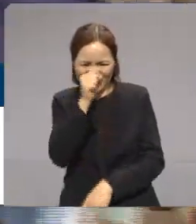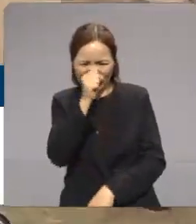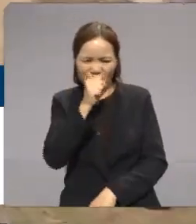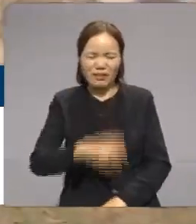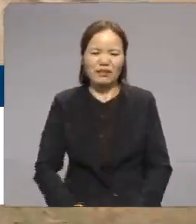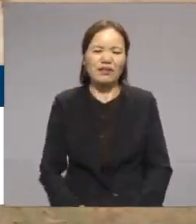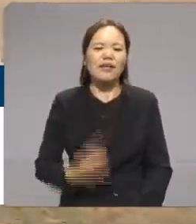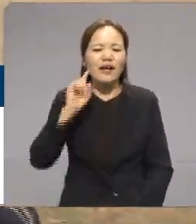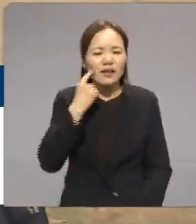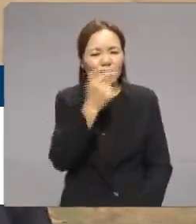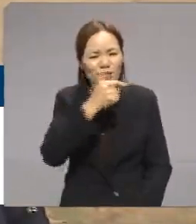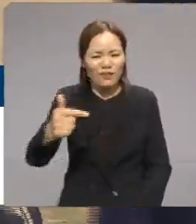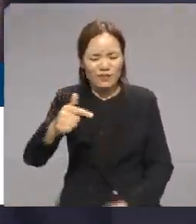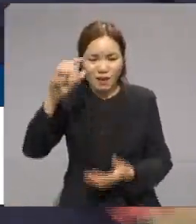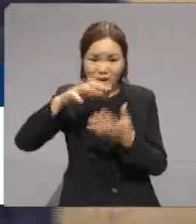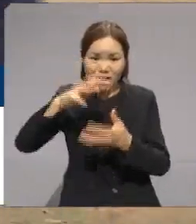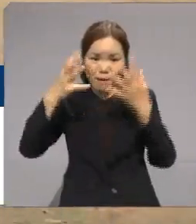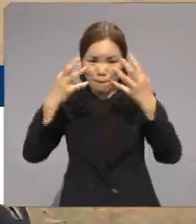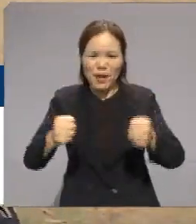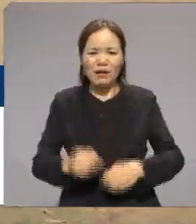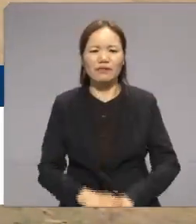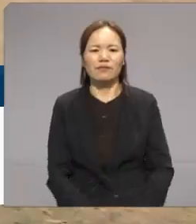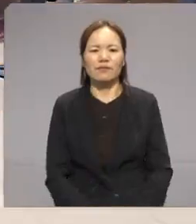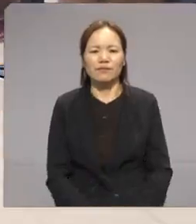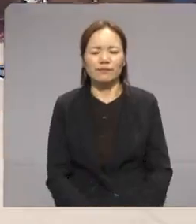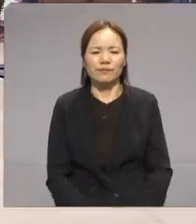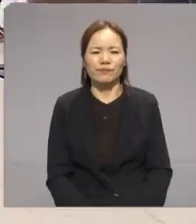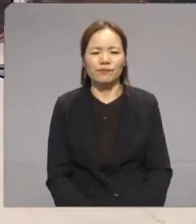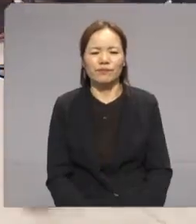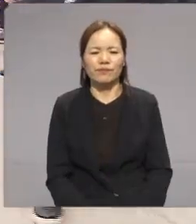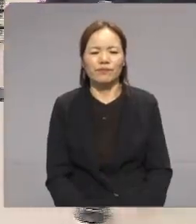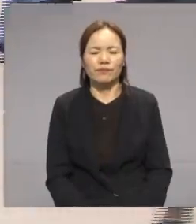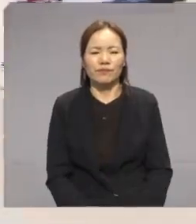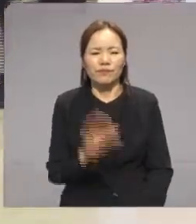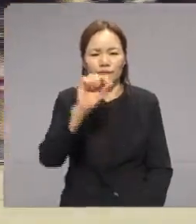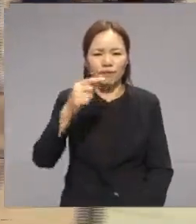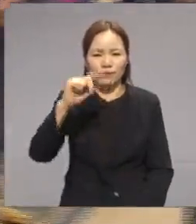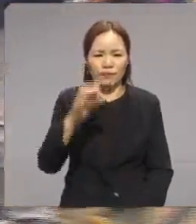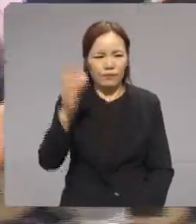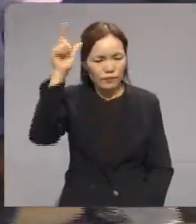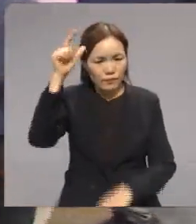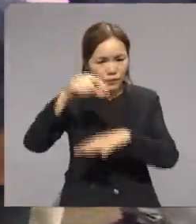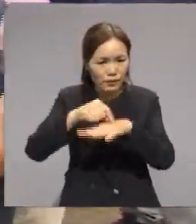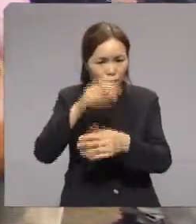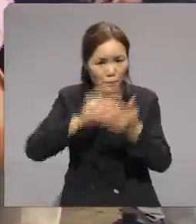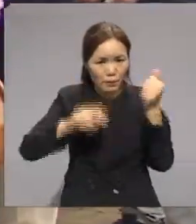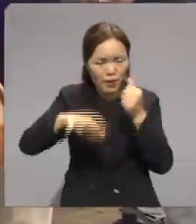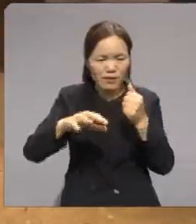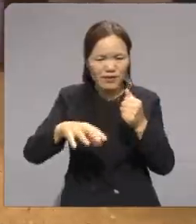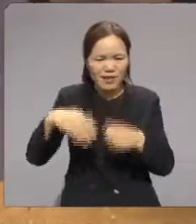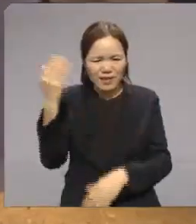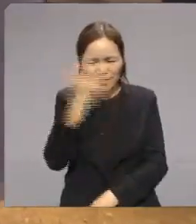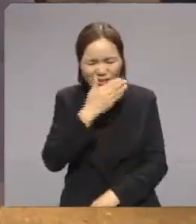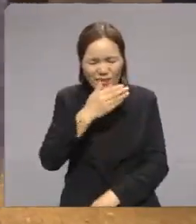좋아하거든요. 이쁘고 크고 그리고 량도 많고요. 안동 한우 판매 코너엔 신선한 육회를